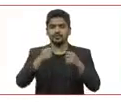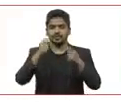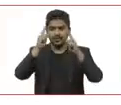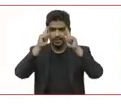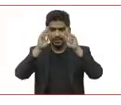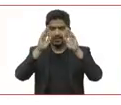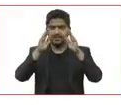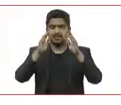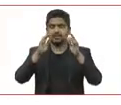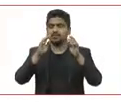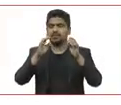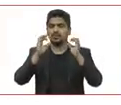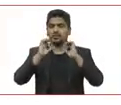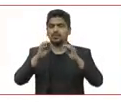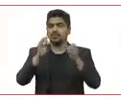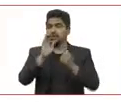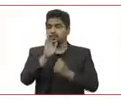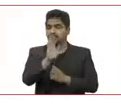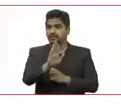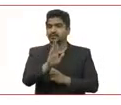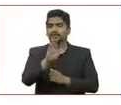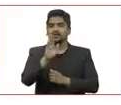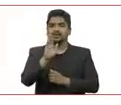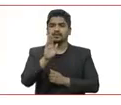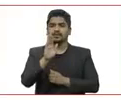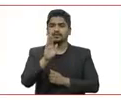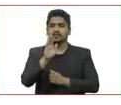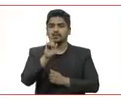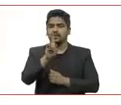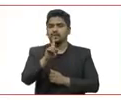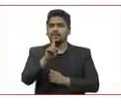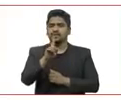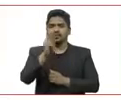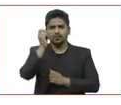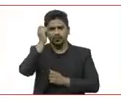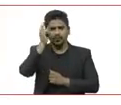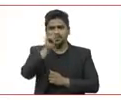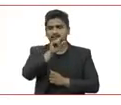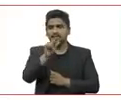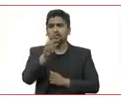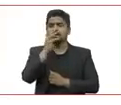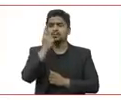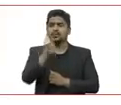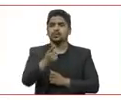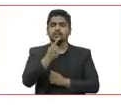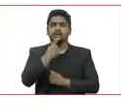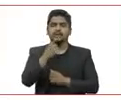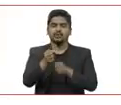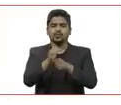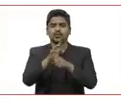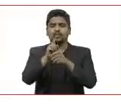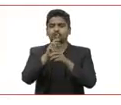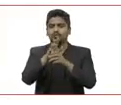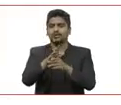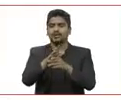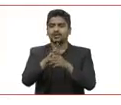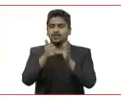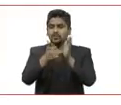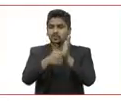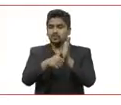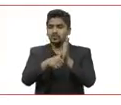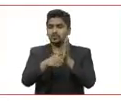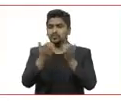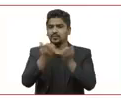सावधानीहरू अपनाउनु पर्ने त छ नै, तर एउटा एकदमै बुझ्नुपर्ने कुरा हामीले कोभिड-19 को परीक्षण